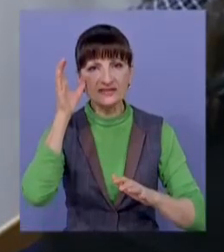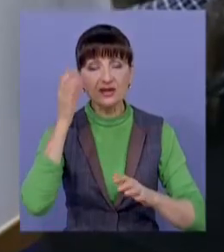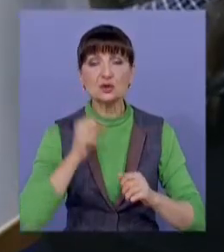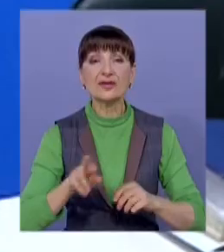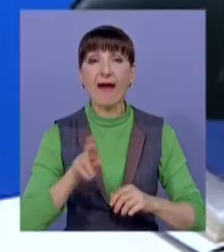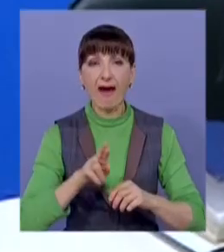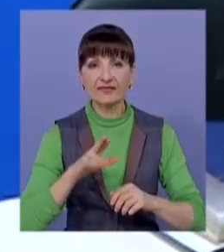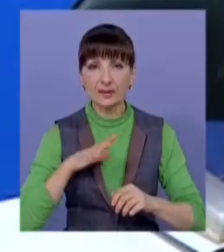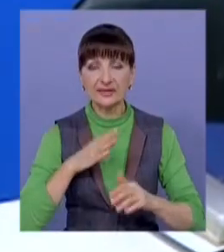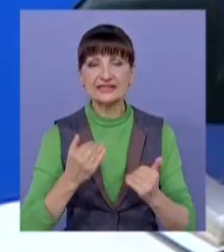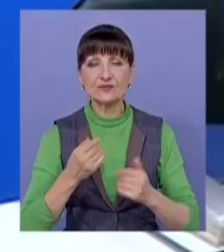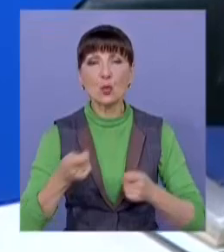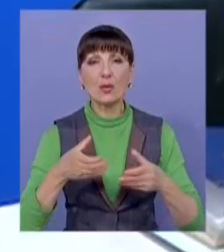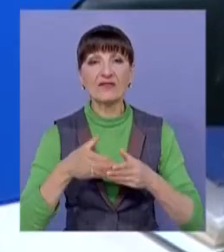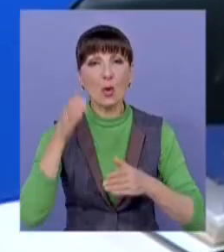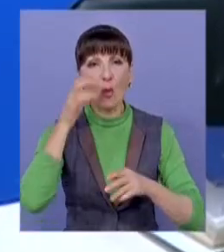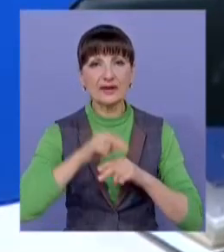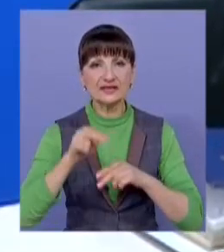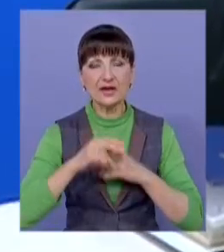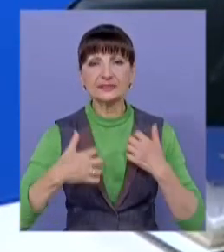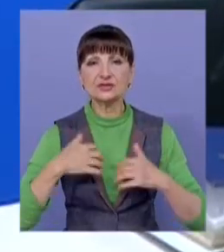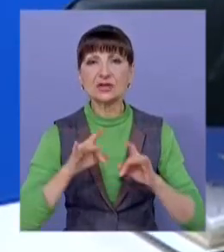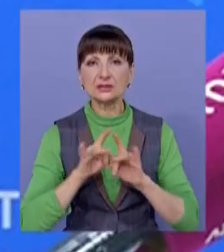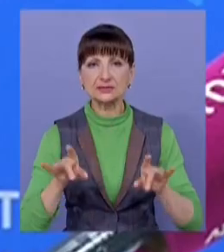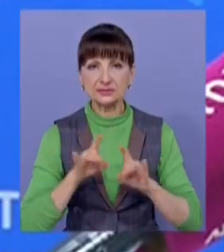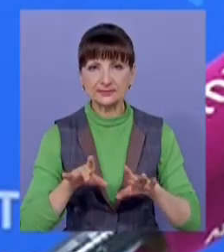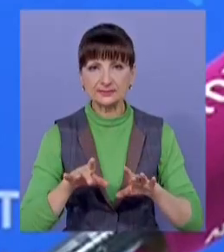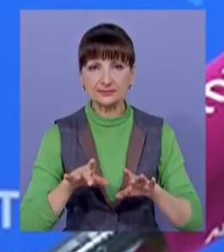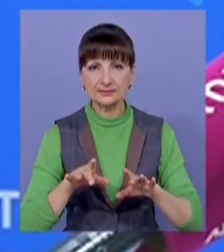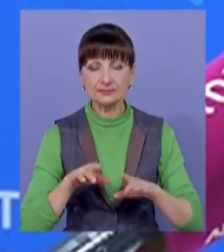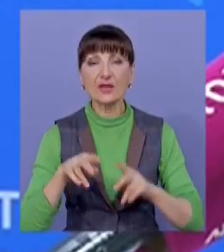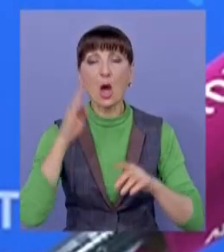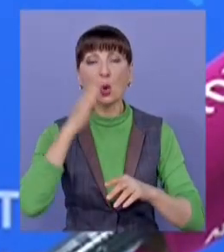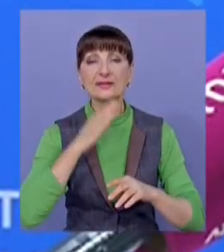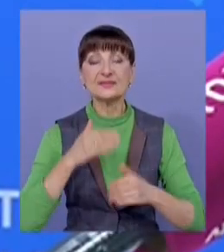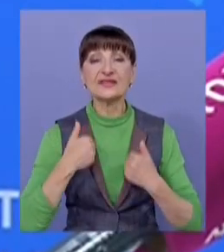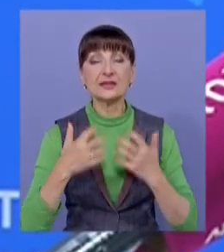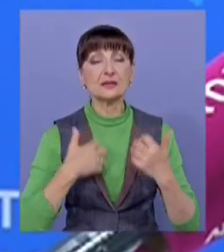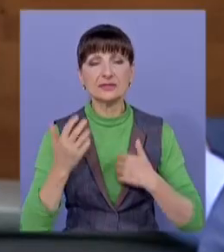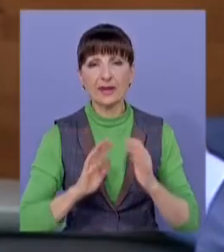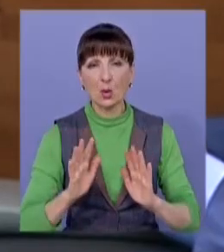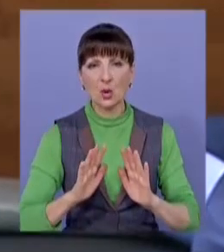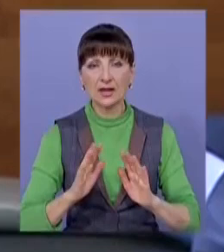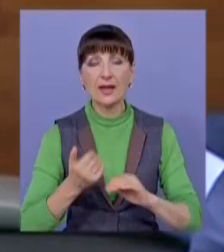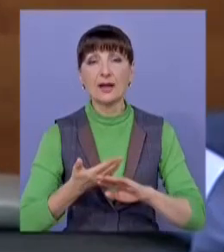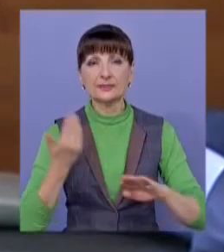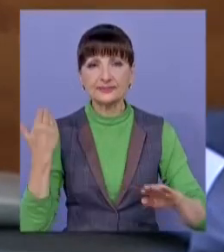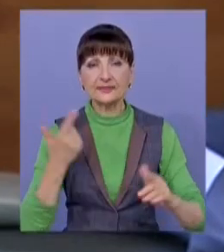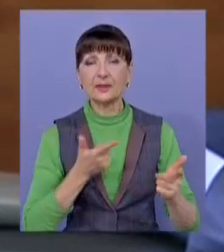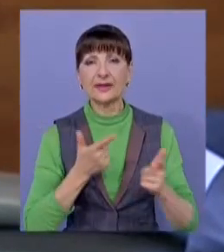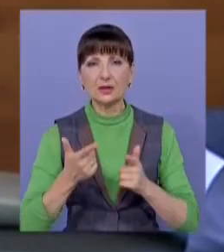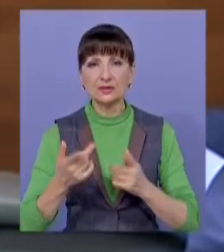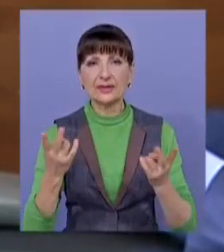в январе. Сегодня в управлении образования поспешили разъяснить новшества. Родителям советуют не беспокоиться и заблаговременно